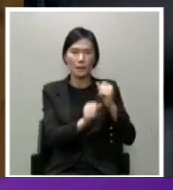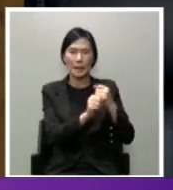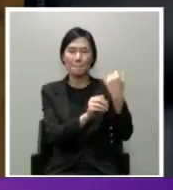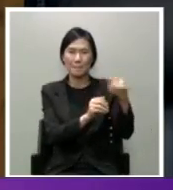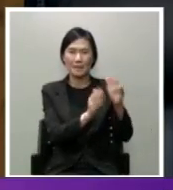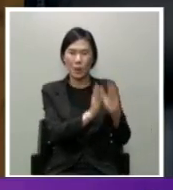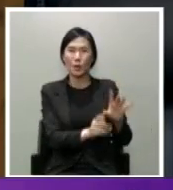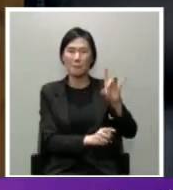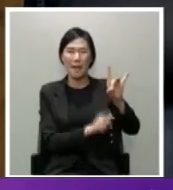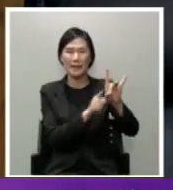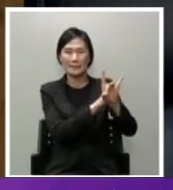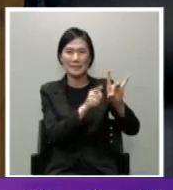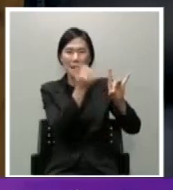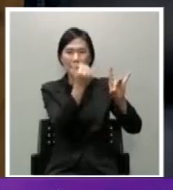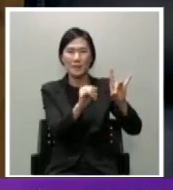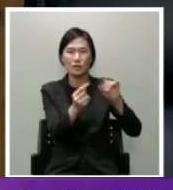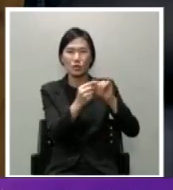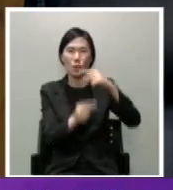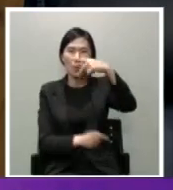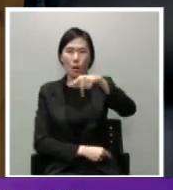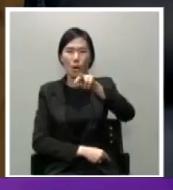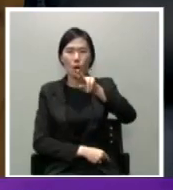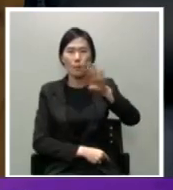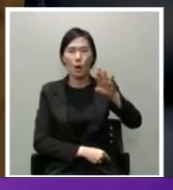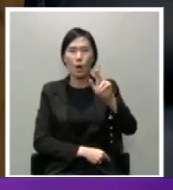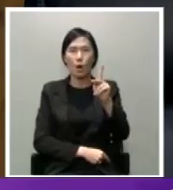อริสมีความผิดตามพ.ร.บ.ศุลกากร